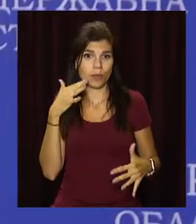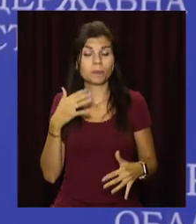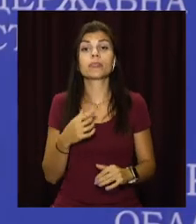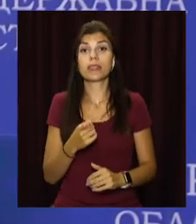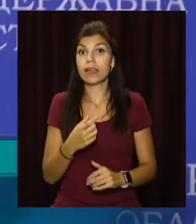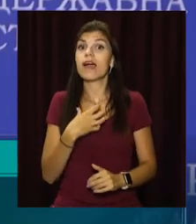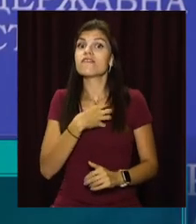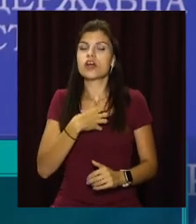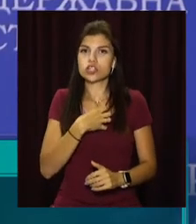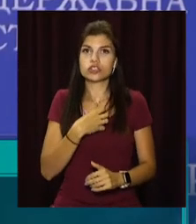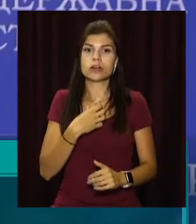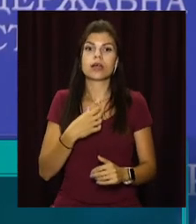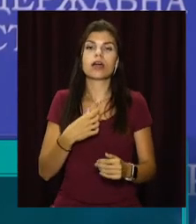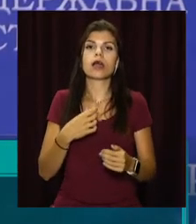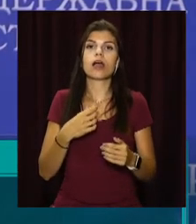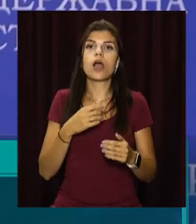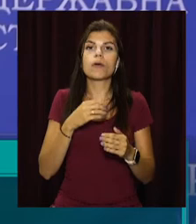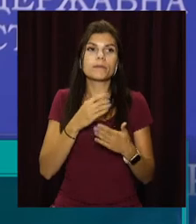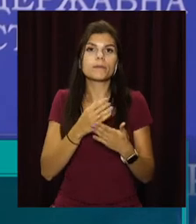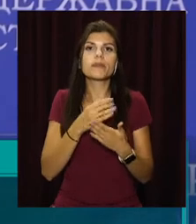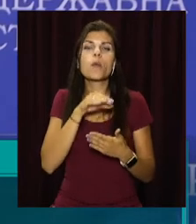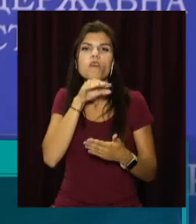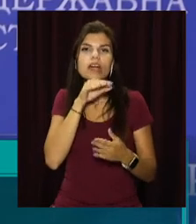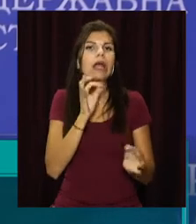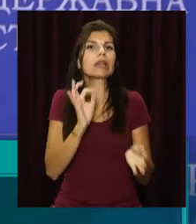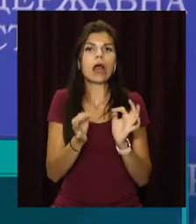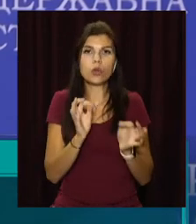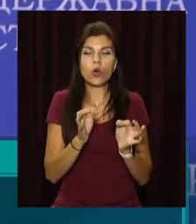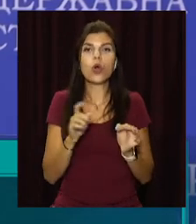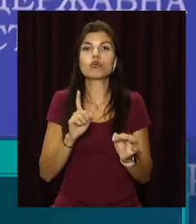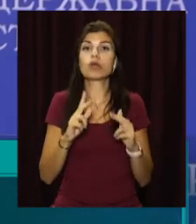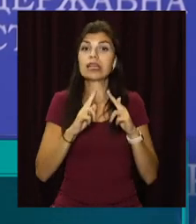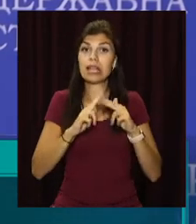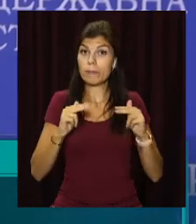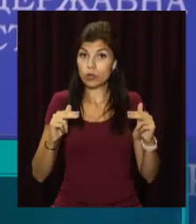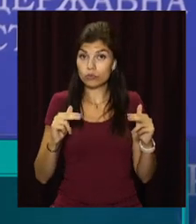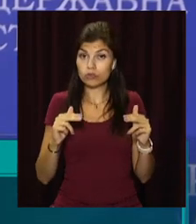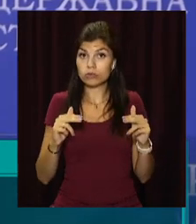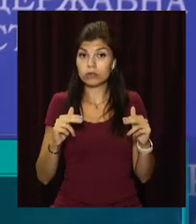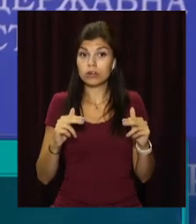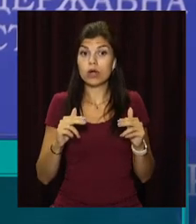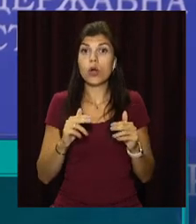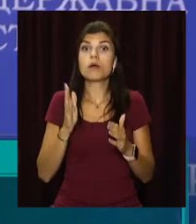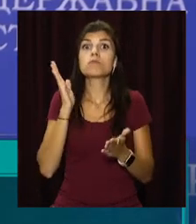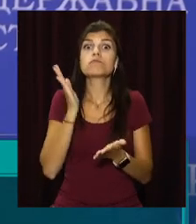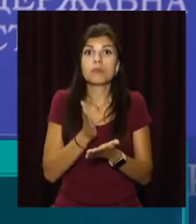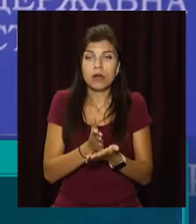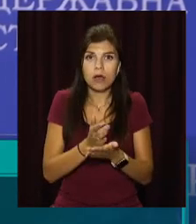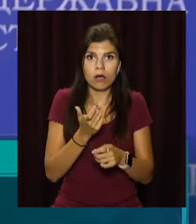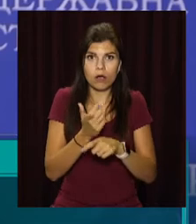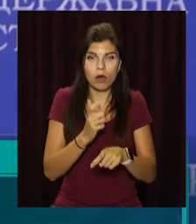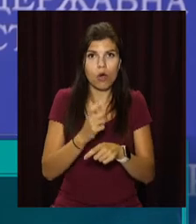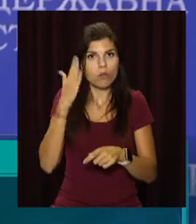Важливо започаткувати конкретний професійний діалог для того, щоб Дніпропетровщина, маючи